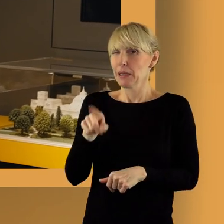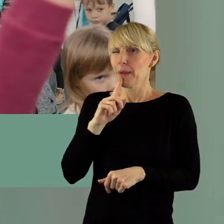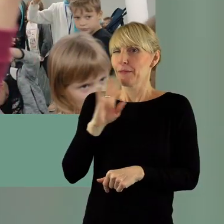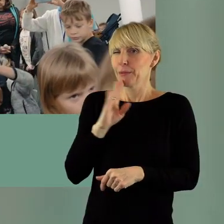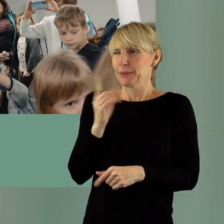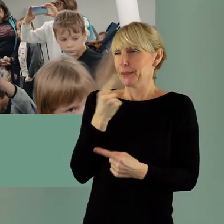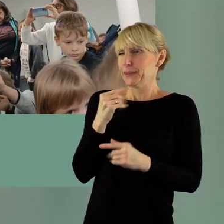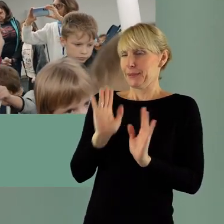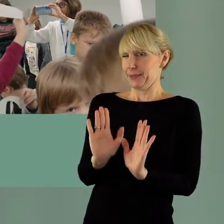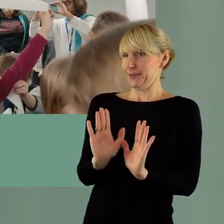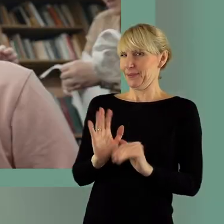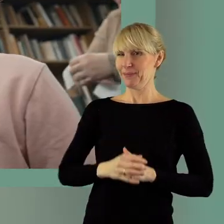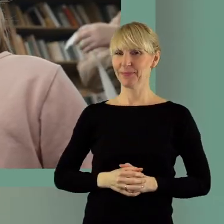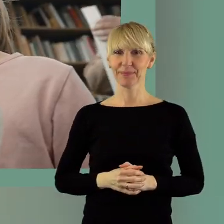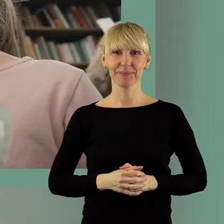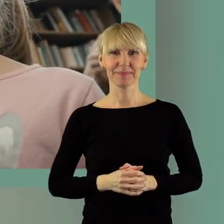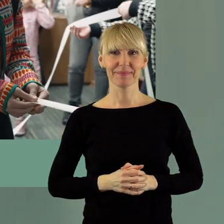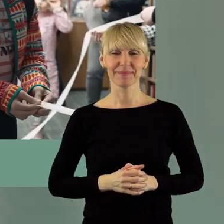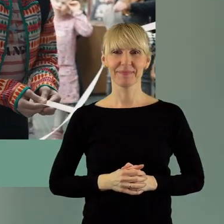prawdopodobne.